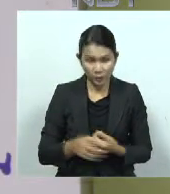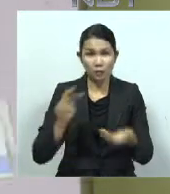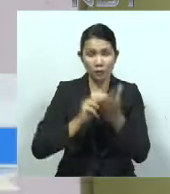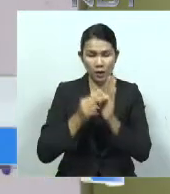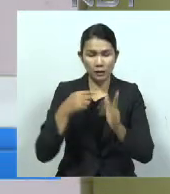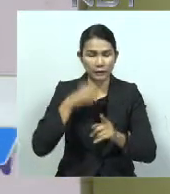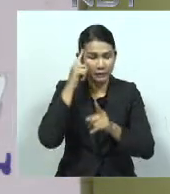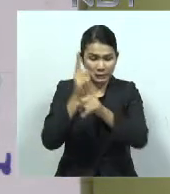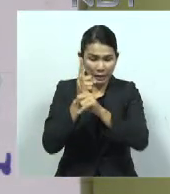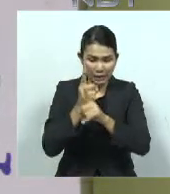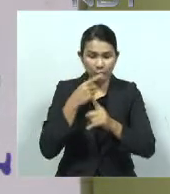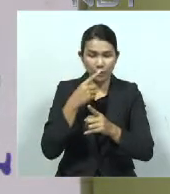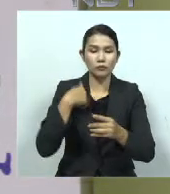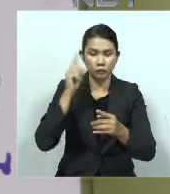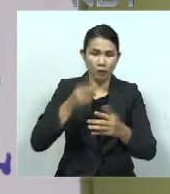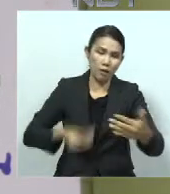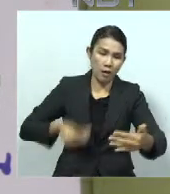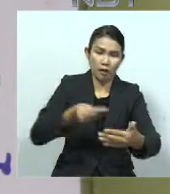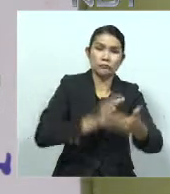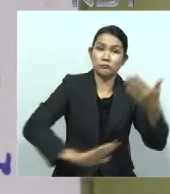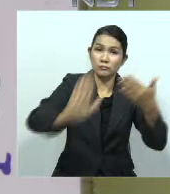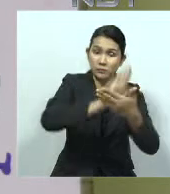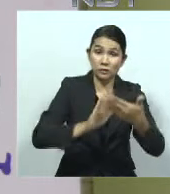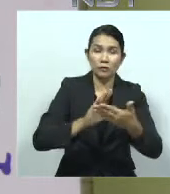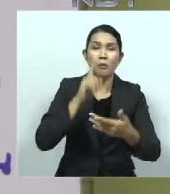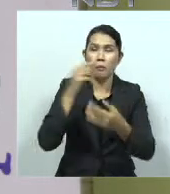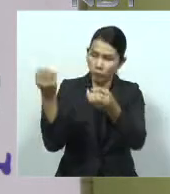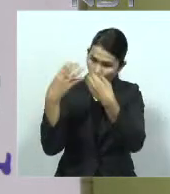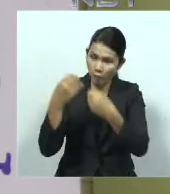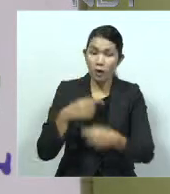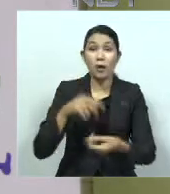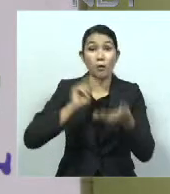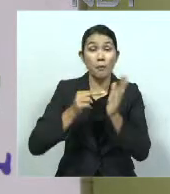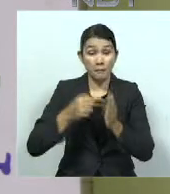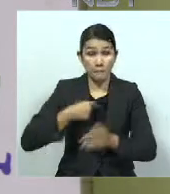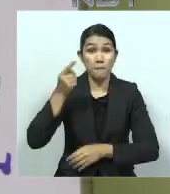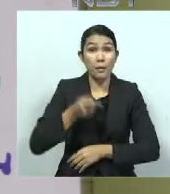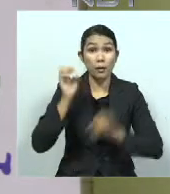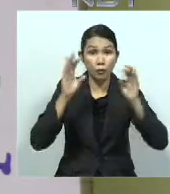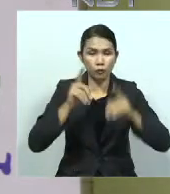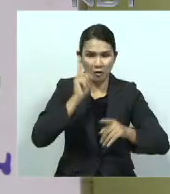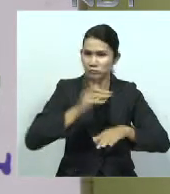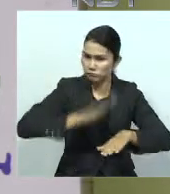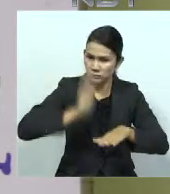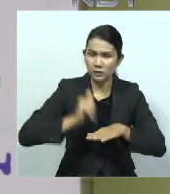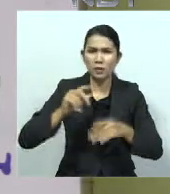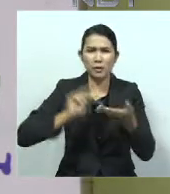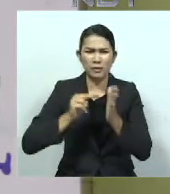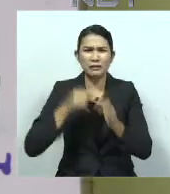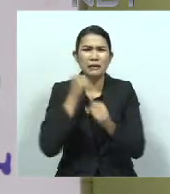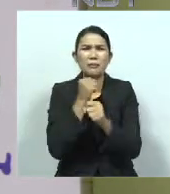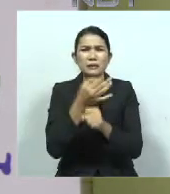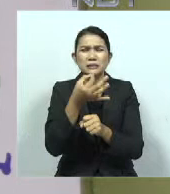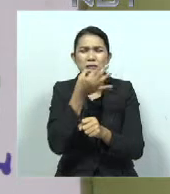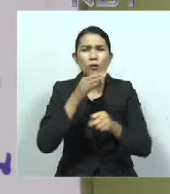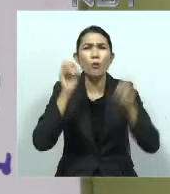มาเนี่ยฮะท่านเคยสอนว่าให้ถ้าใครเป็นครูเนี่ยต้องเป็นครูมืออาชีพอย่าเป็นเพียงผู้ประกอบอาชีพครู